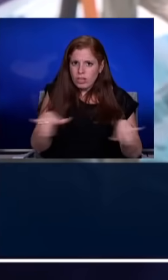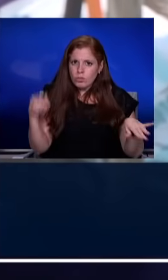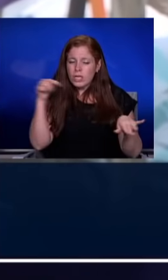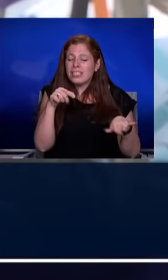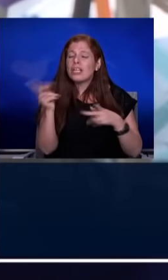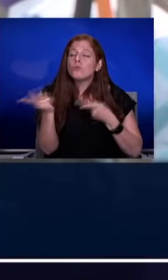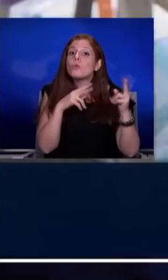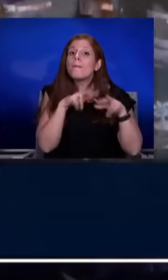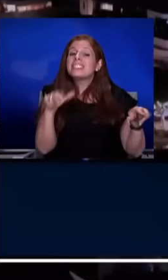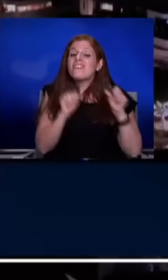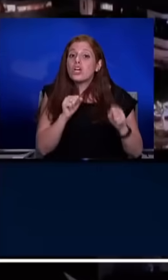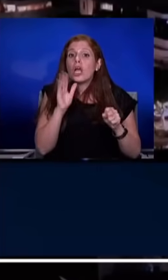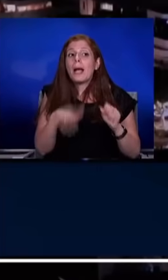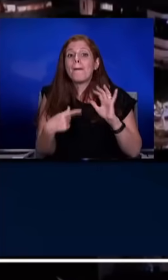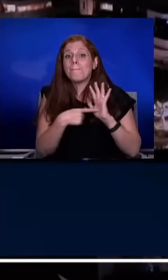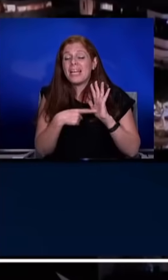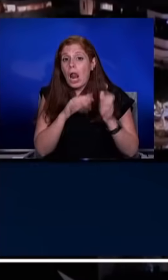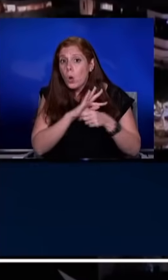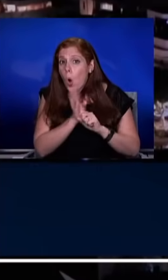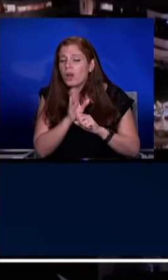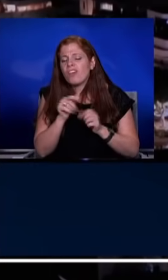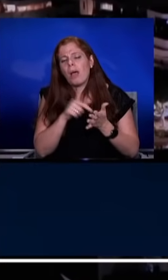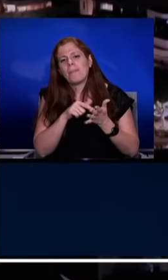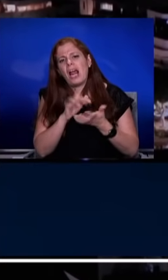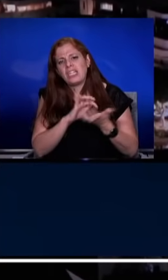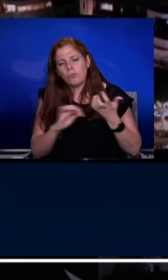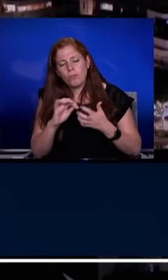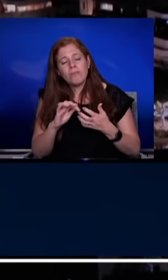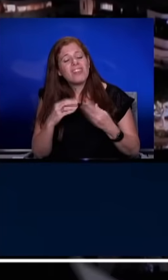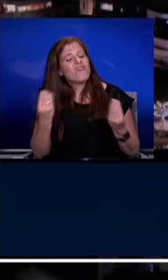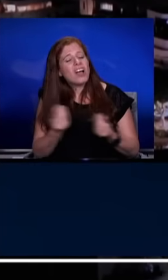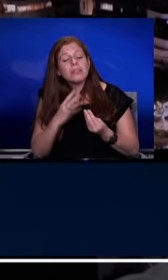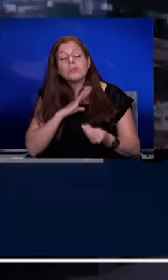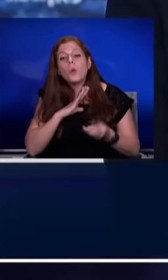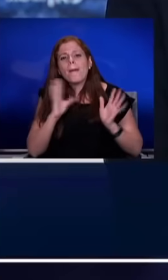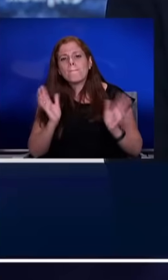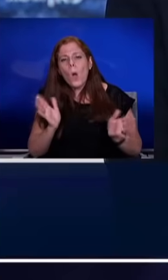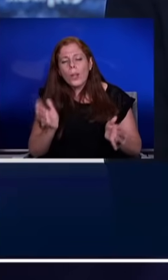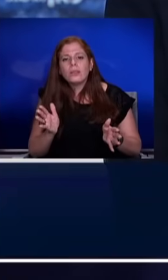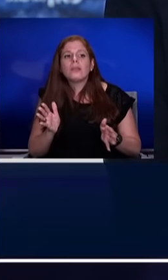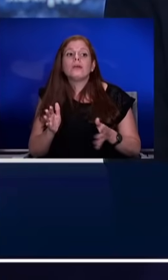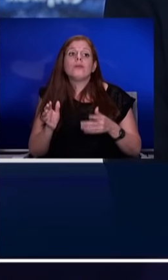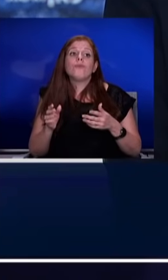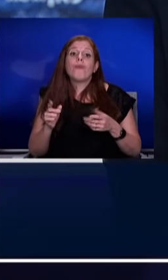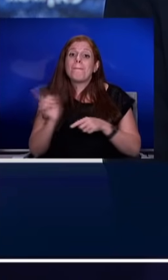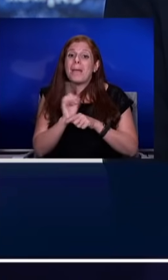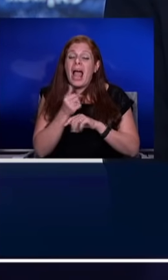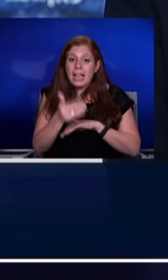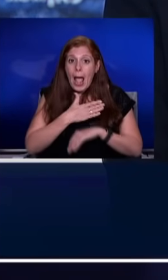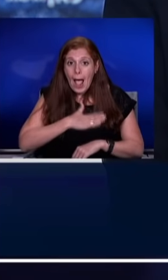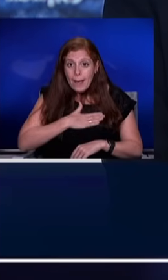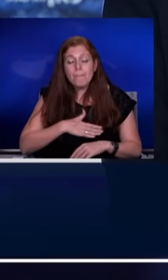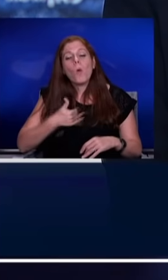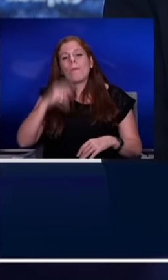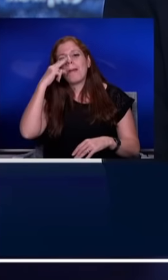בגלל הקורונה וגם עקב סיבוכי הטרנד הזה, מסוכן מאוד. ובתוך כך, מיד אחרי החגים, הולכים לפיילוט